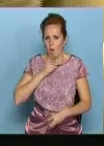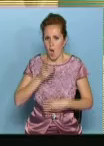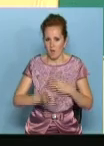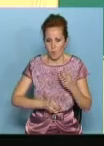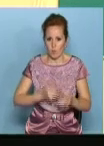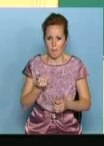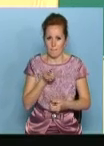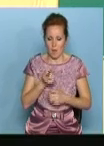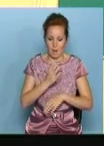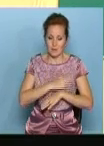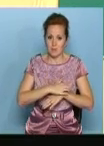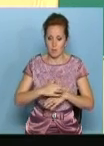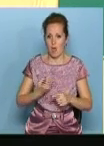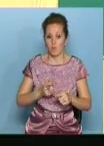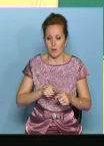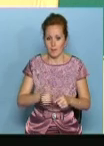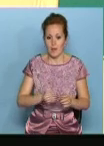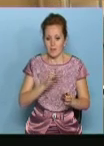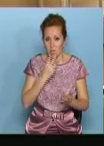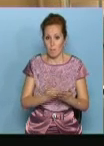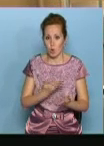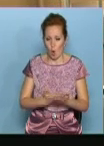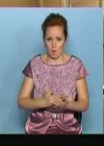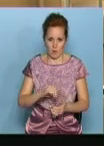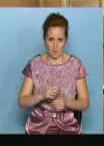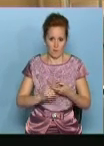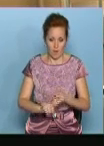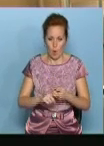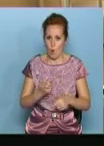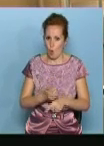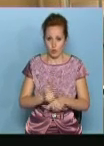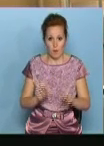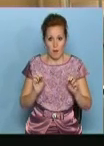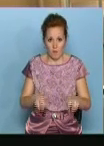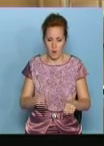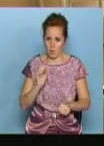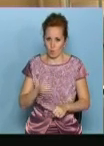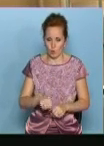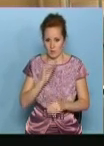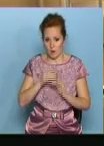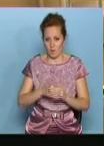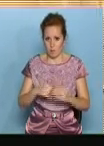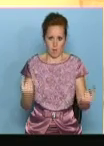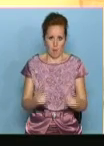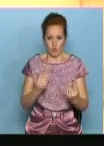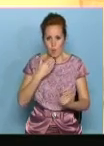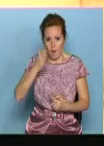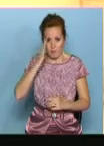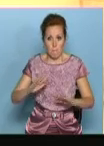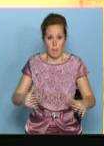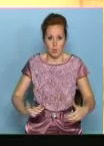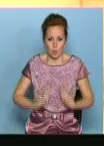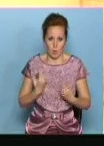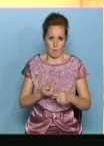сыпь. Вот основные симптомы энтеровирусной инфекции. Она очень коварна, может скрываться под обычной летней простудой. Потому определить